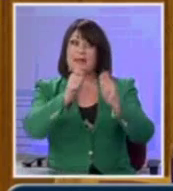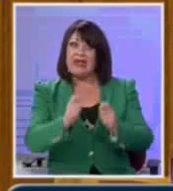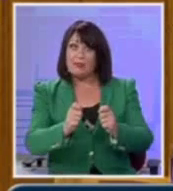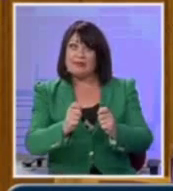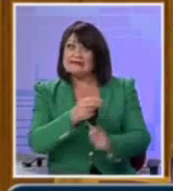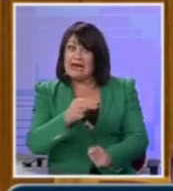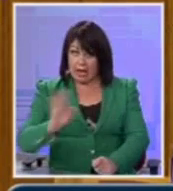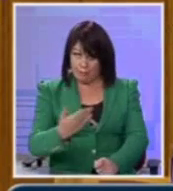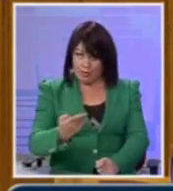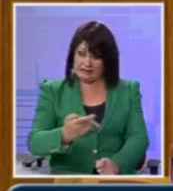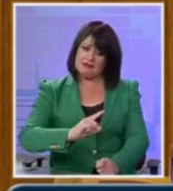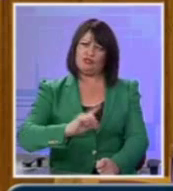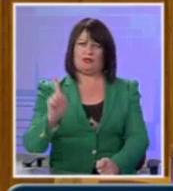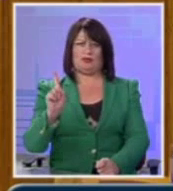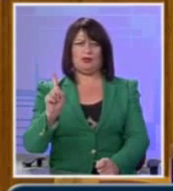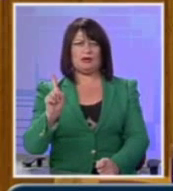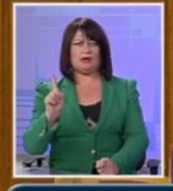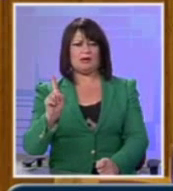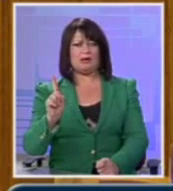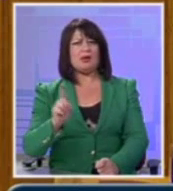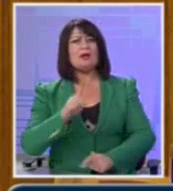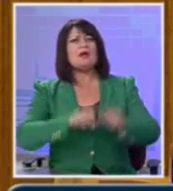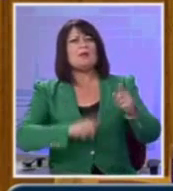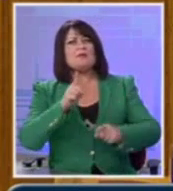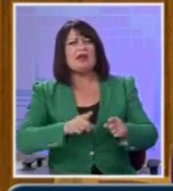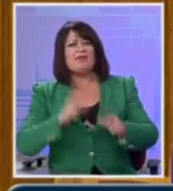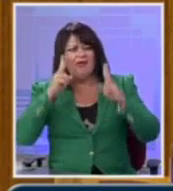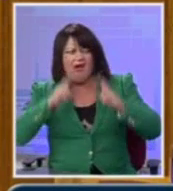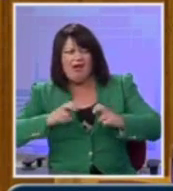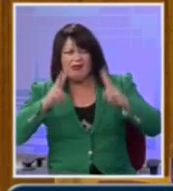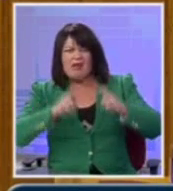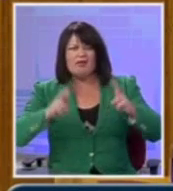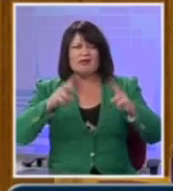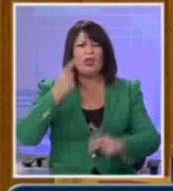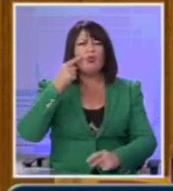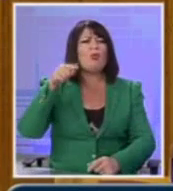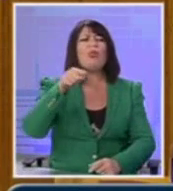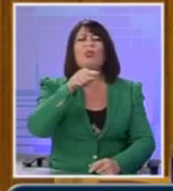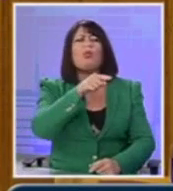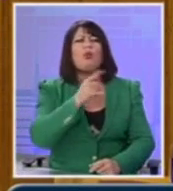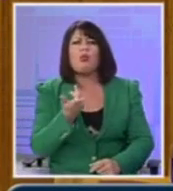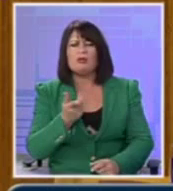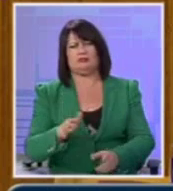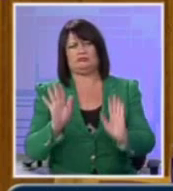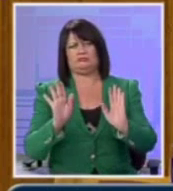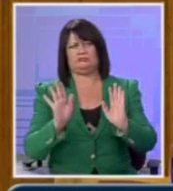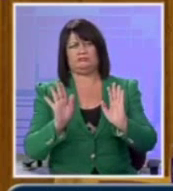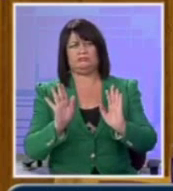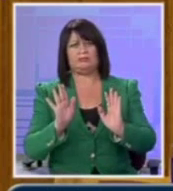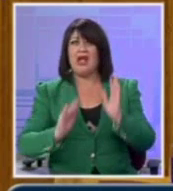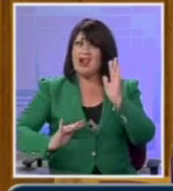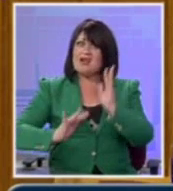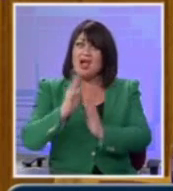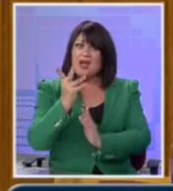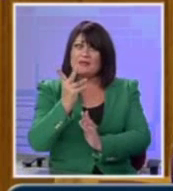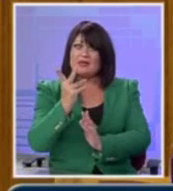απολύσεις. Δεν αντιλαμβανόμαστε τους κεφαλοκυνηγούς ως ελεκτές. Αλήθεια, πόσο αναπτυξιακό είναι να μην